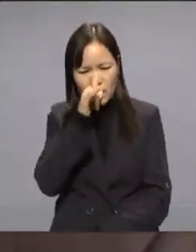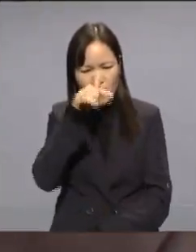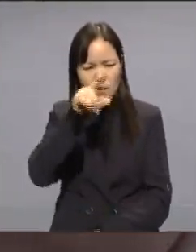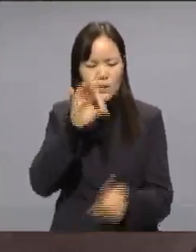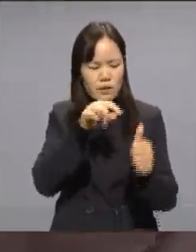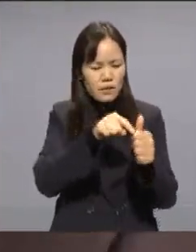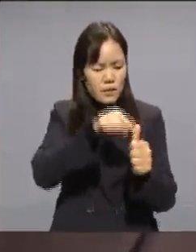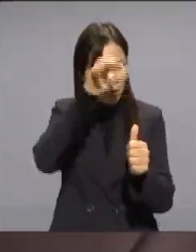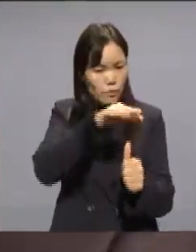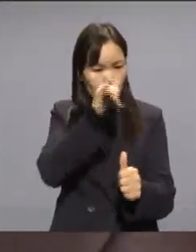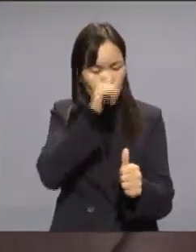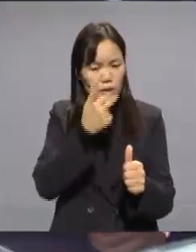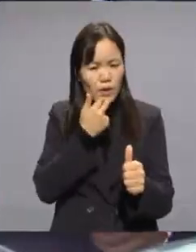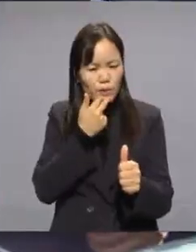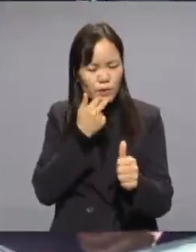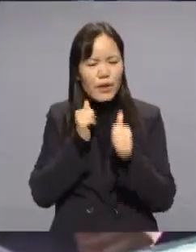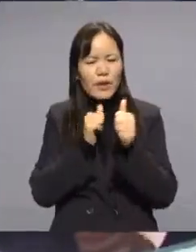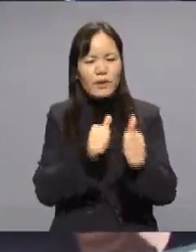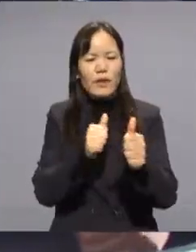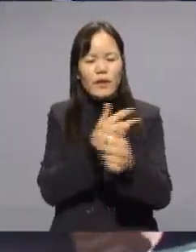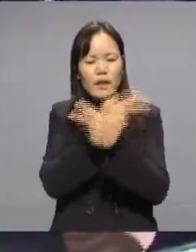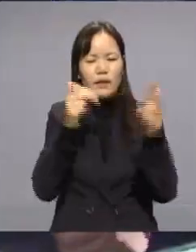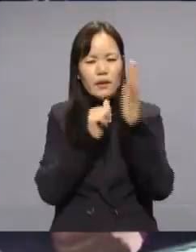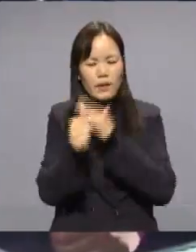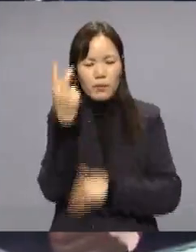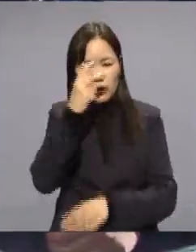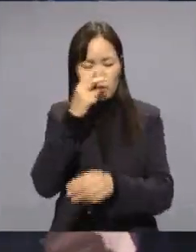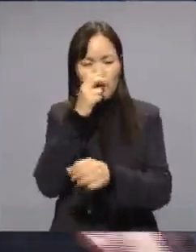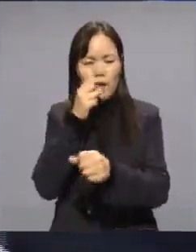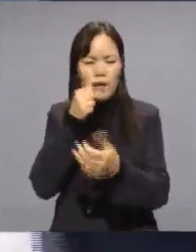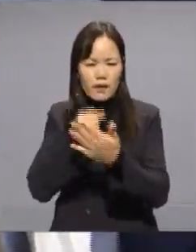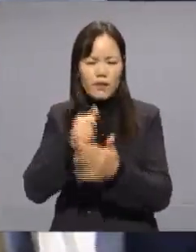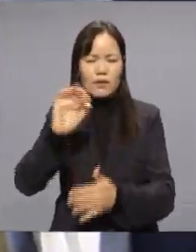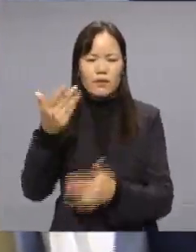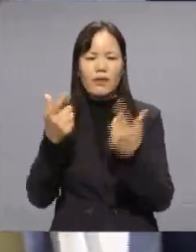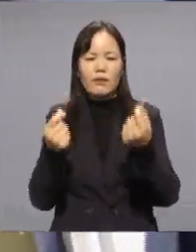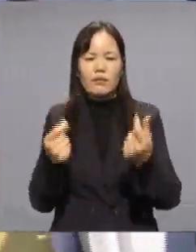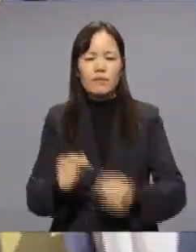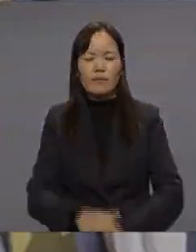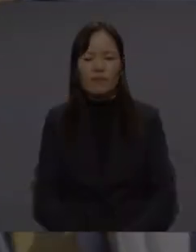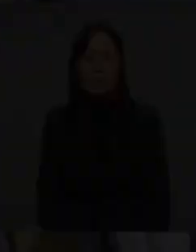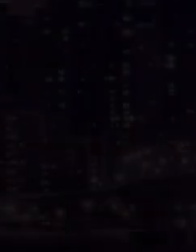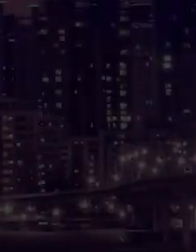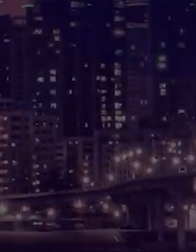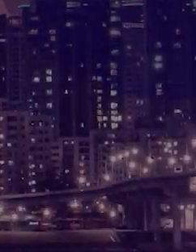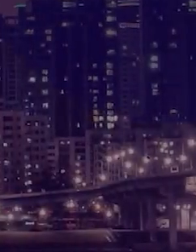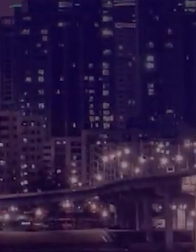이 대표 수사의 중대 분수령이 될 전망입니다. OBS 뉴스 이상호입니다.